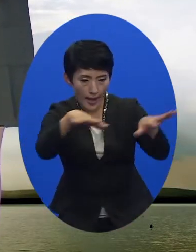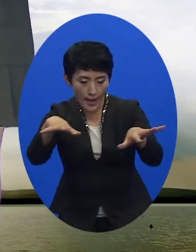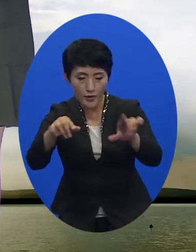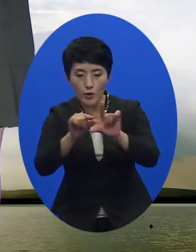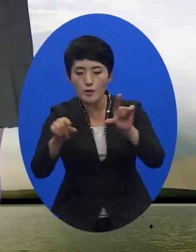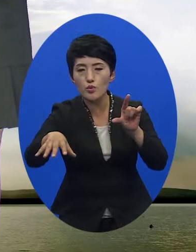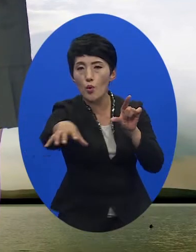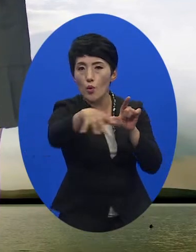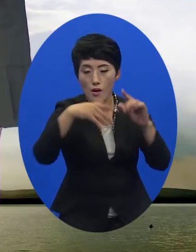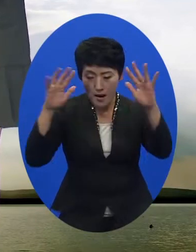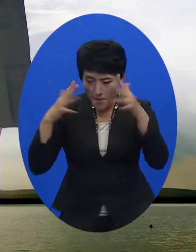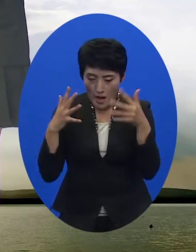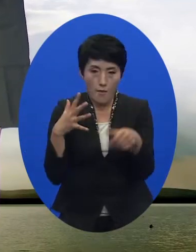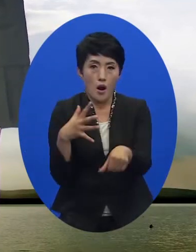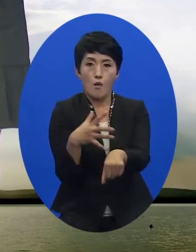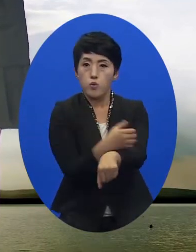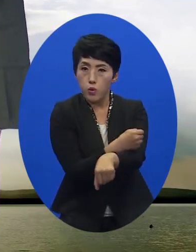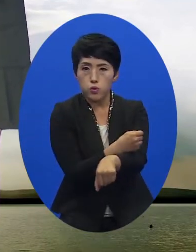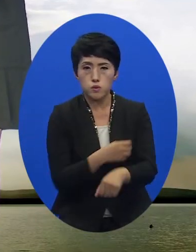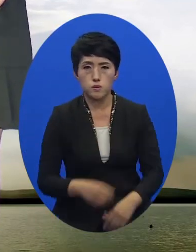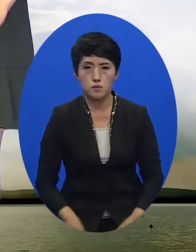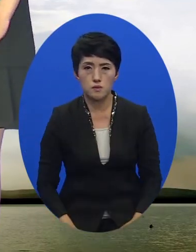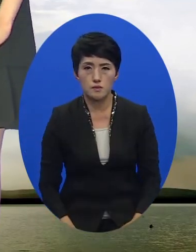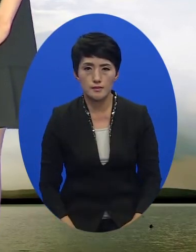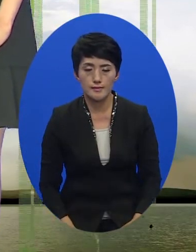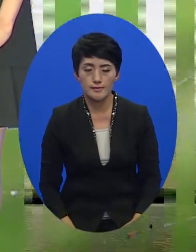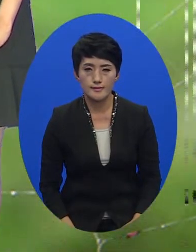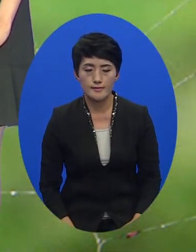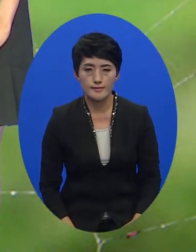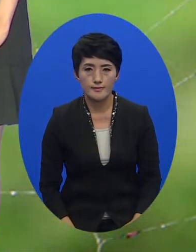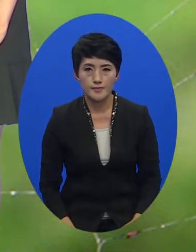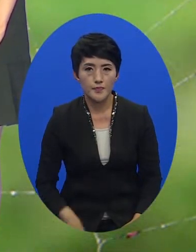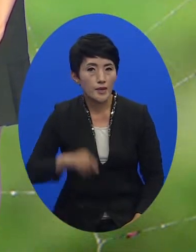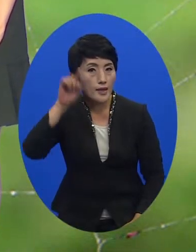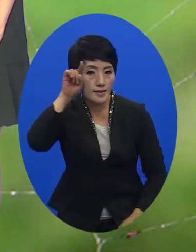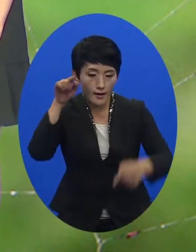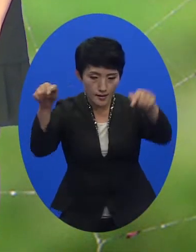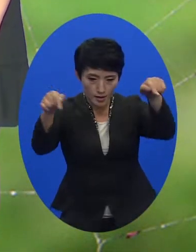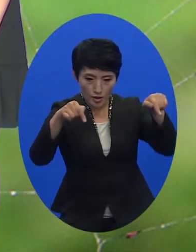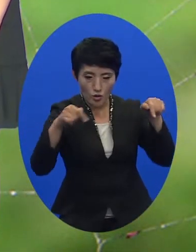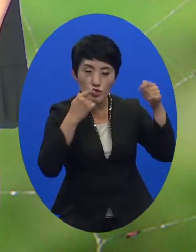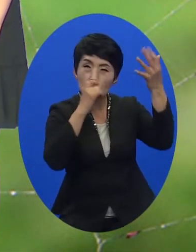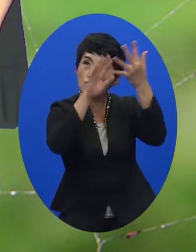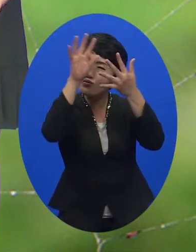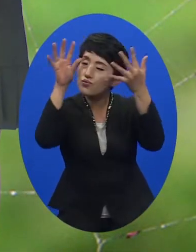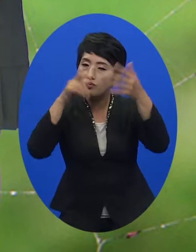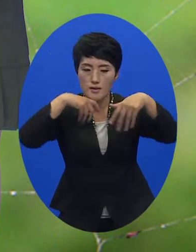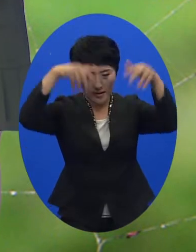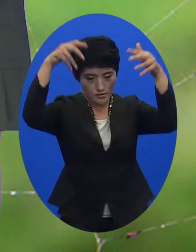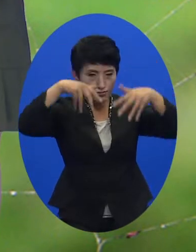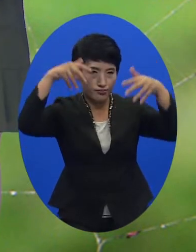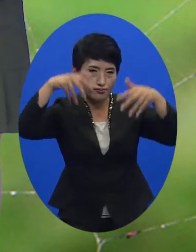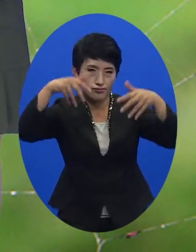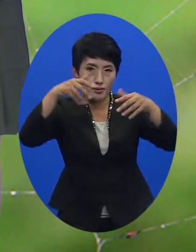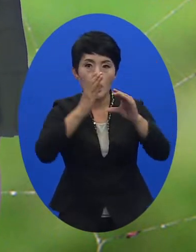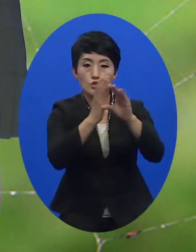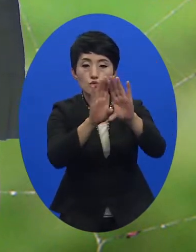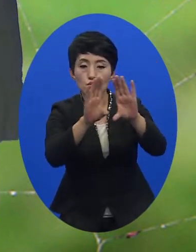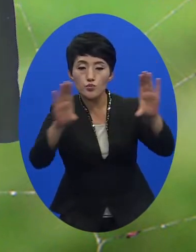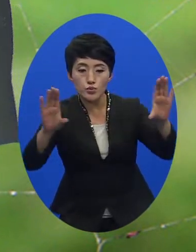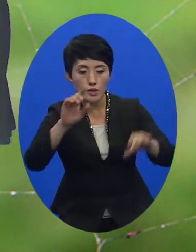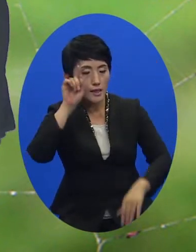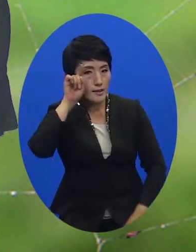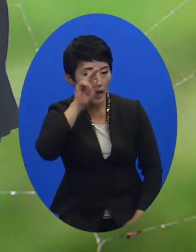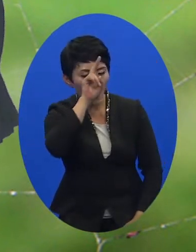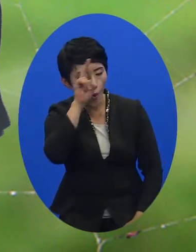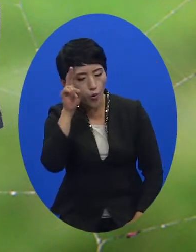일부 내륙에는 바람이 강하게 부는 곳이 있겠습니다. 내일도 전국이 흐리고요. 비가 오겠습니다. 중부지방은